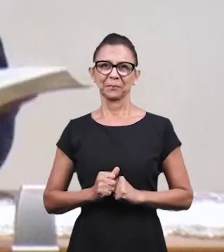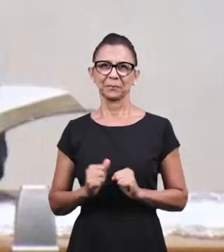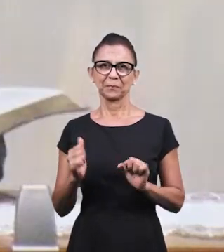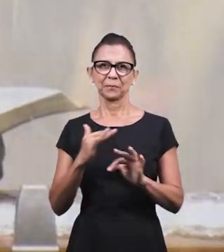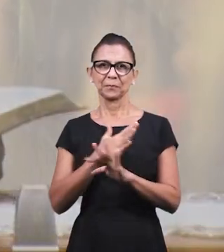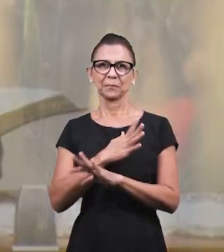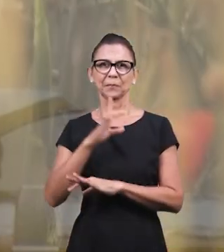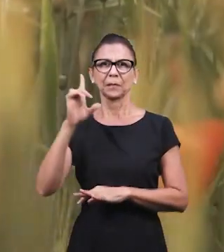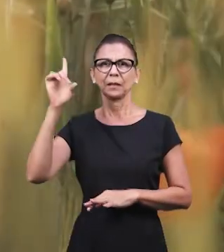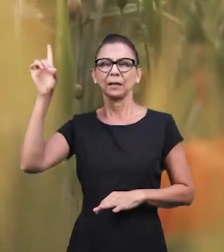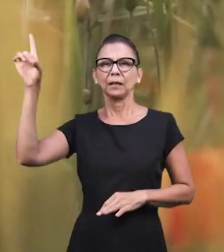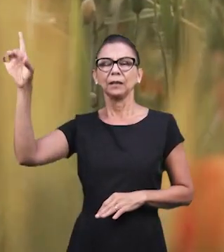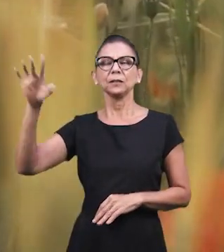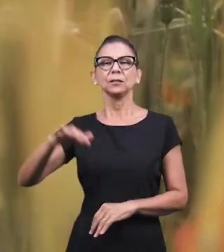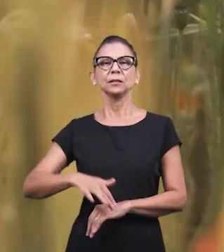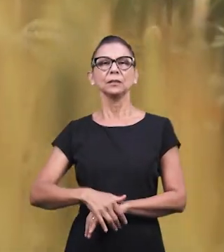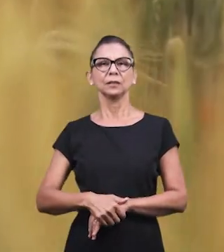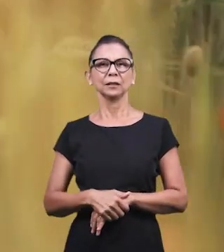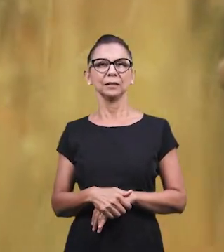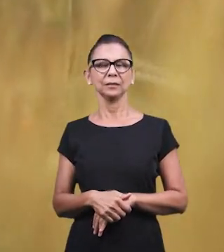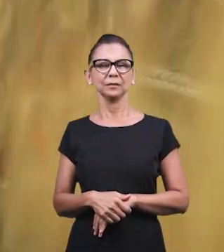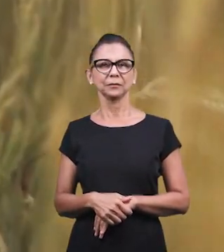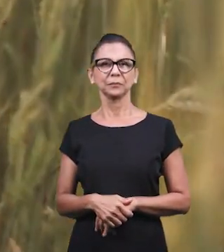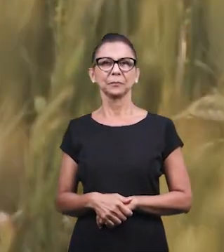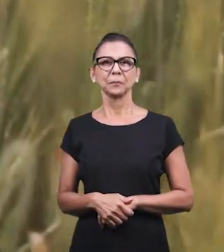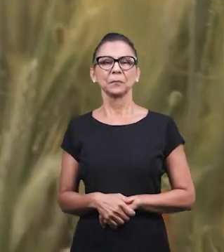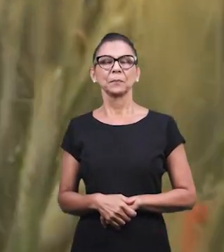переживания его слова божия чудесно